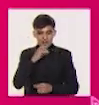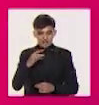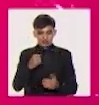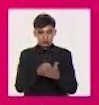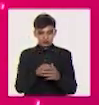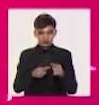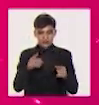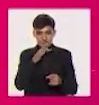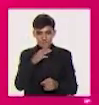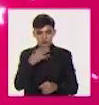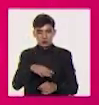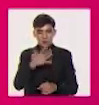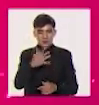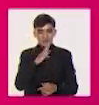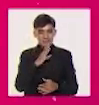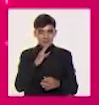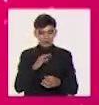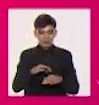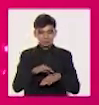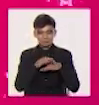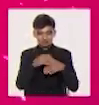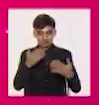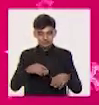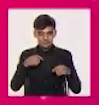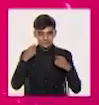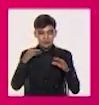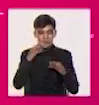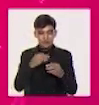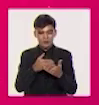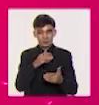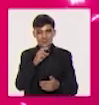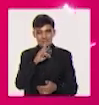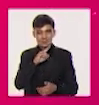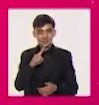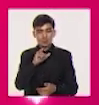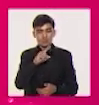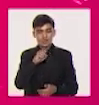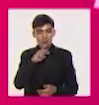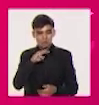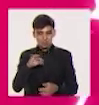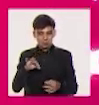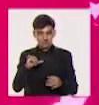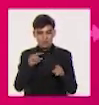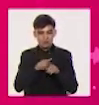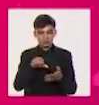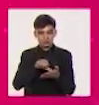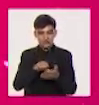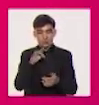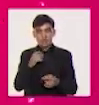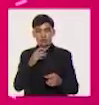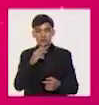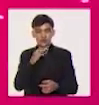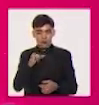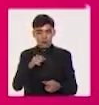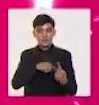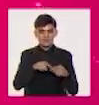уақытқа дейін 45 қызды ұзатып үлгерген. Осылайша қыз ұзатудан рекорд орната білген әншіден қалыспай, шоу-бизнестің өзге